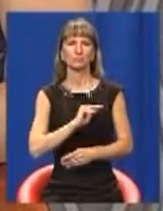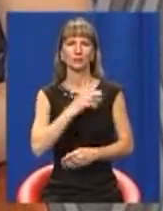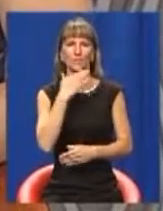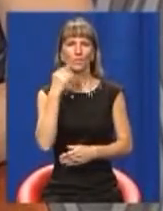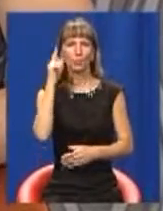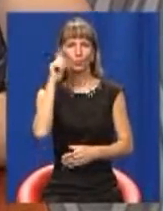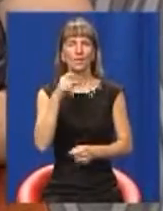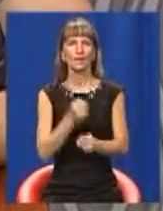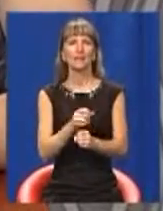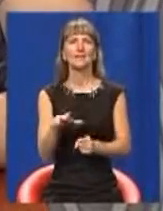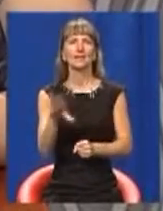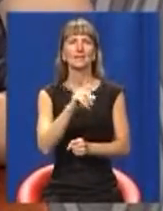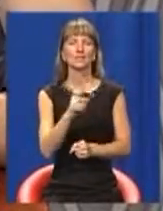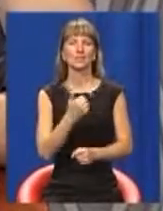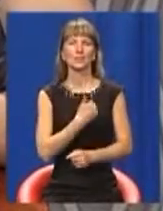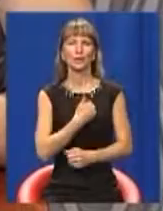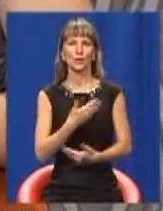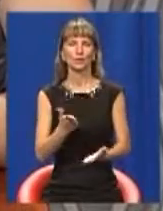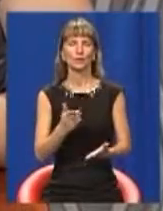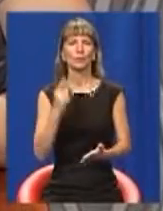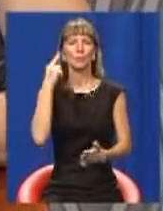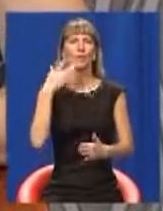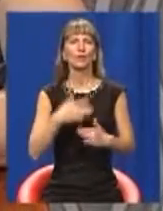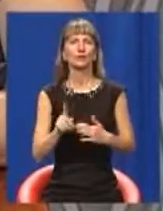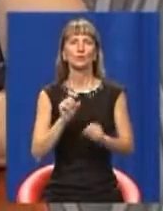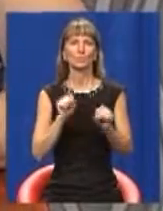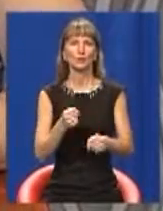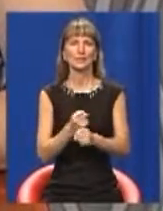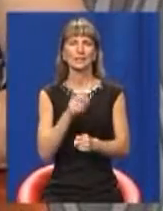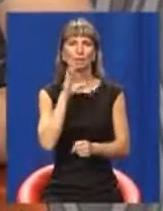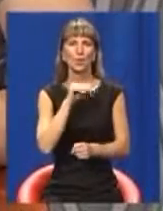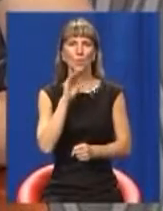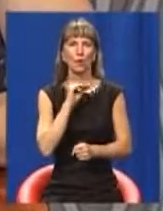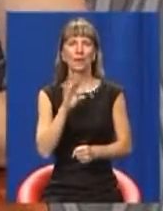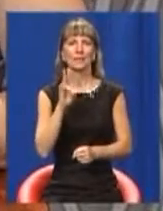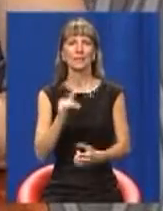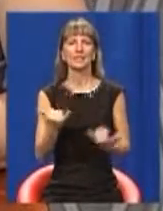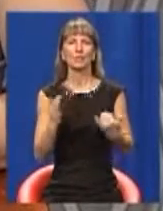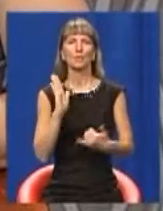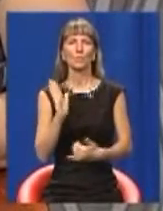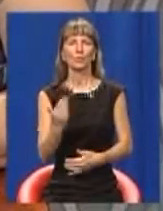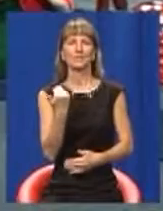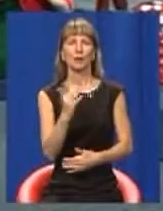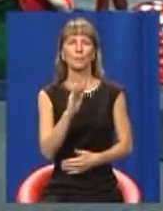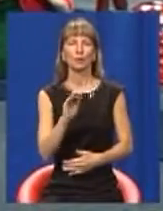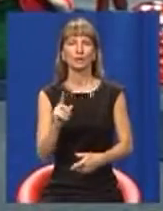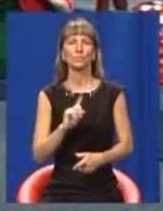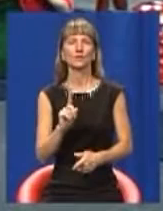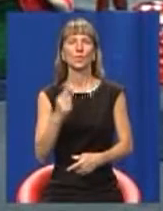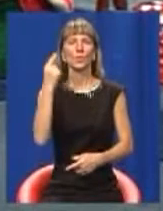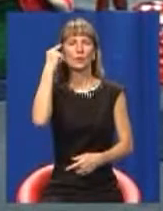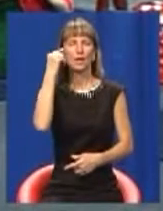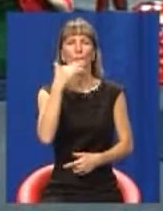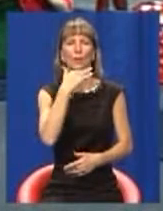робити майже все, що ви захочете. Ну, там, зрозуміло, що може зробити собака. Ну, на сьогодні будемо з вами прощатися, тому що